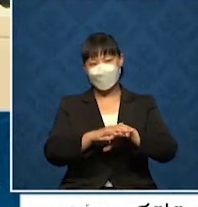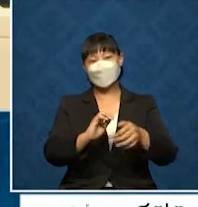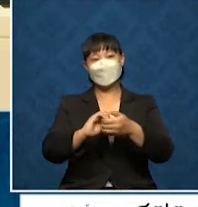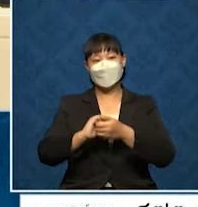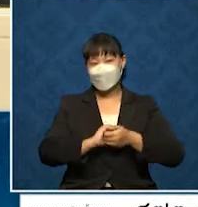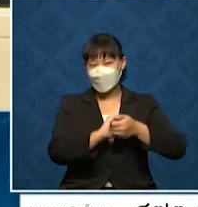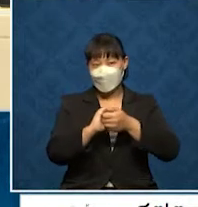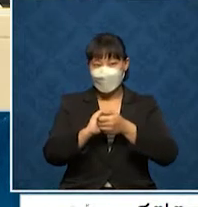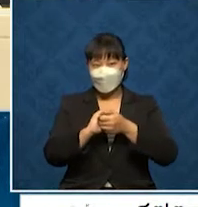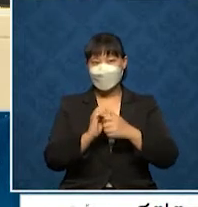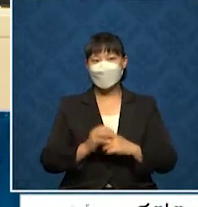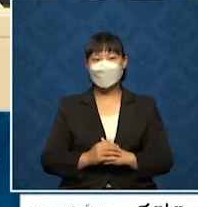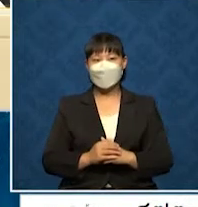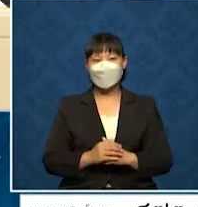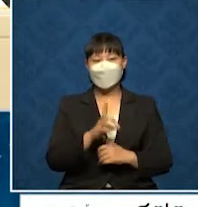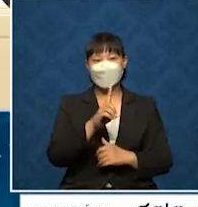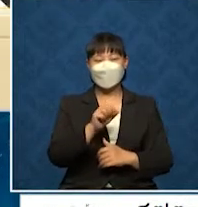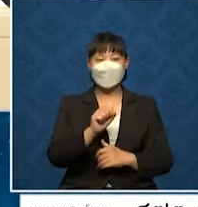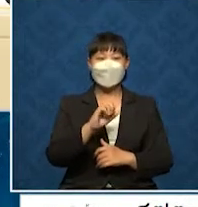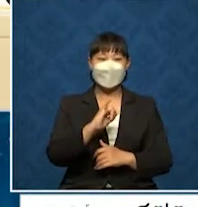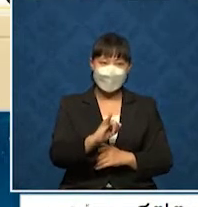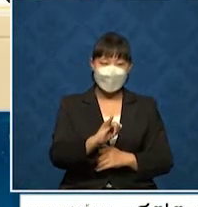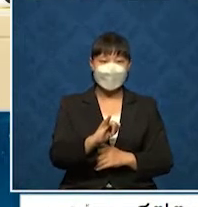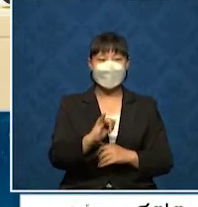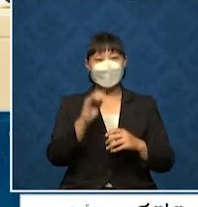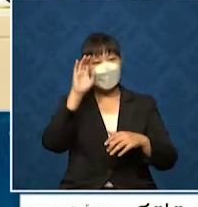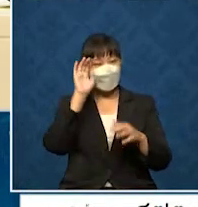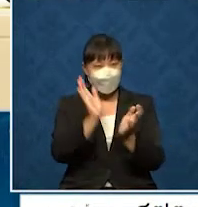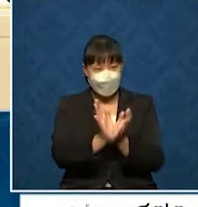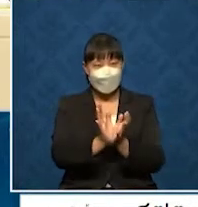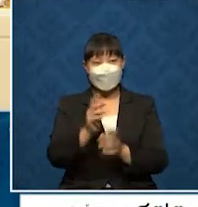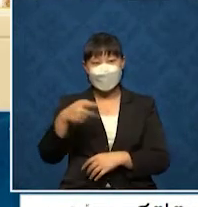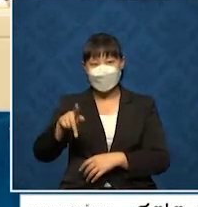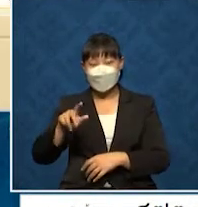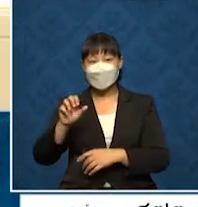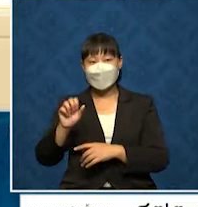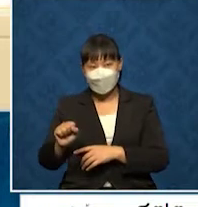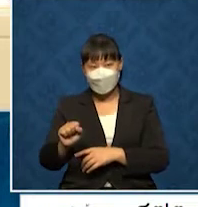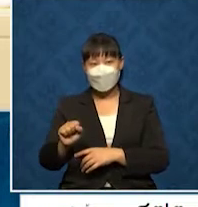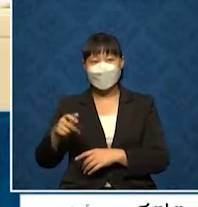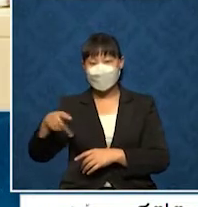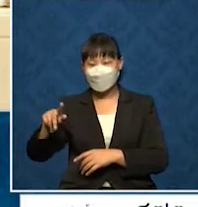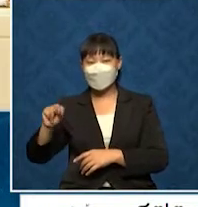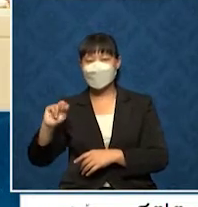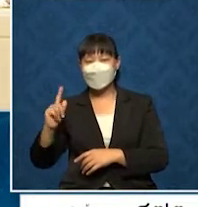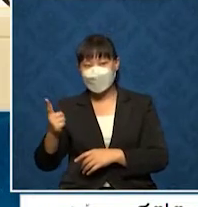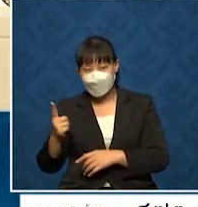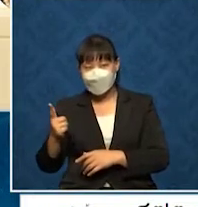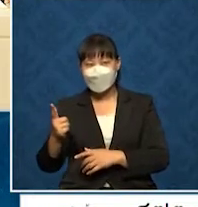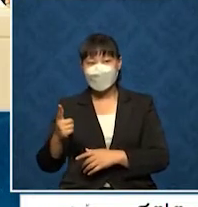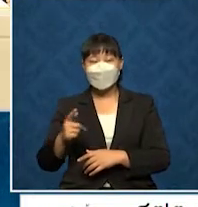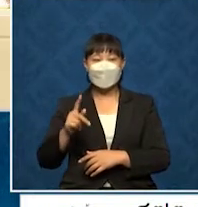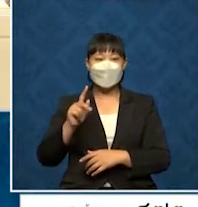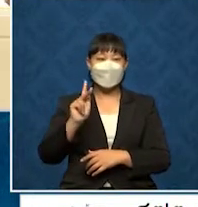ยงานของ DSIปปส.บช.ปส.ปปง.อัยการและ